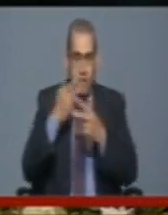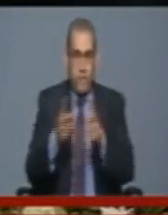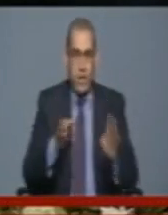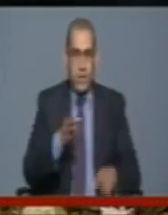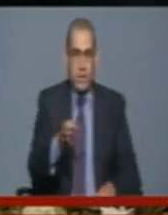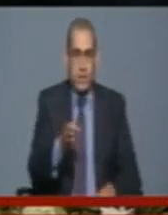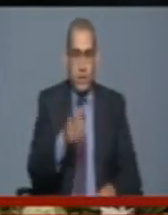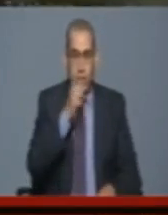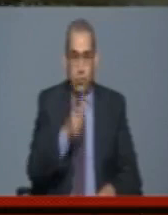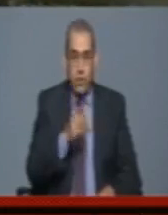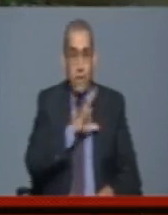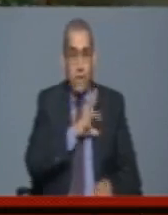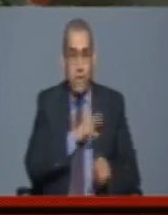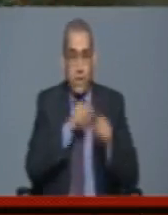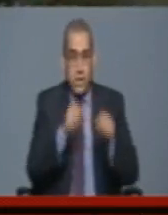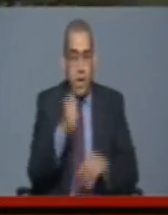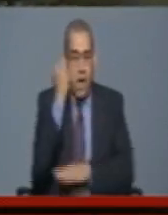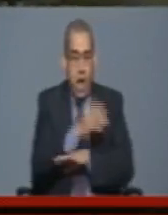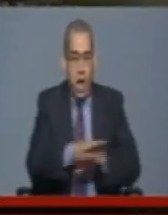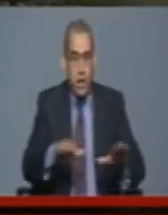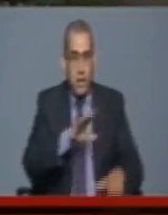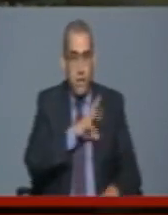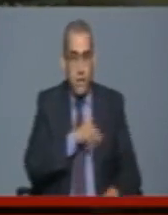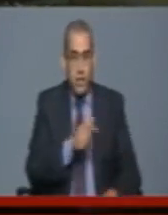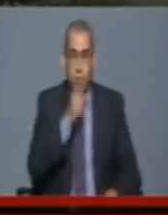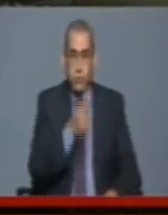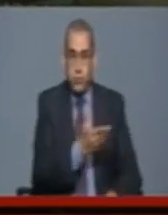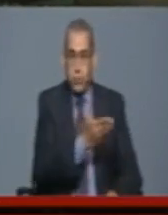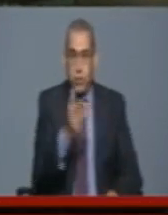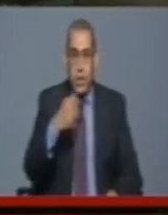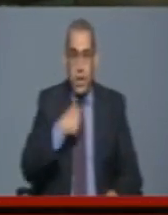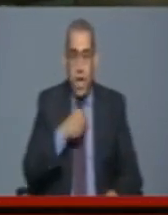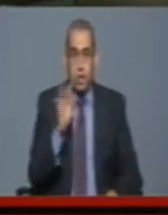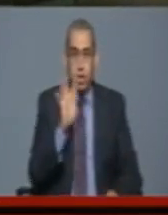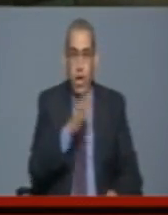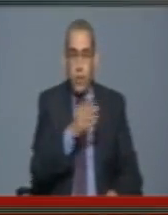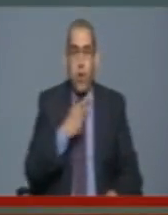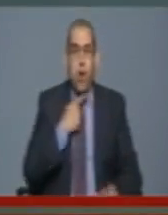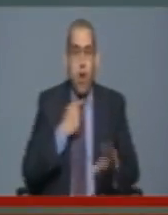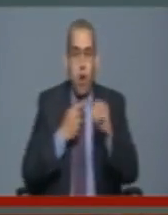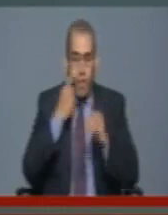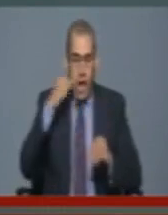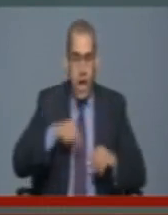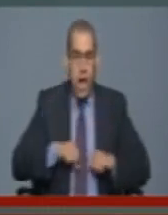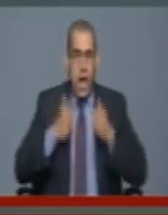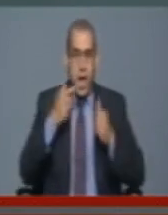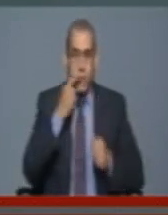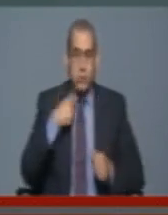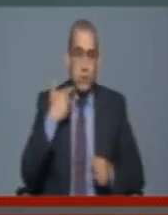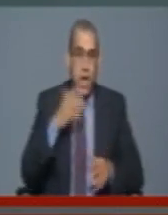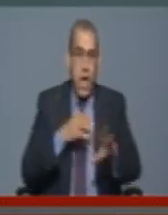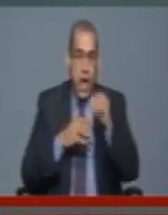ففي فلسطين وأرض فلسطين نقول: نحن شعب يحب الحياة إذا ما استطاع إليها